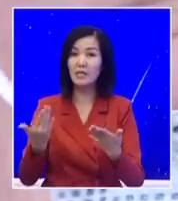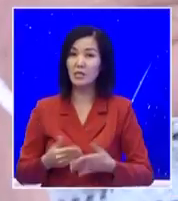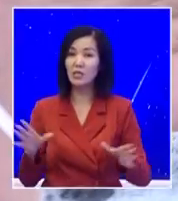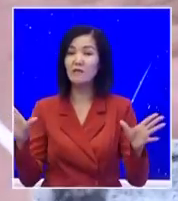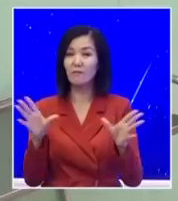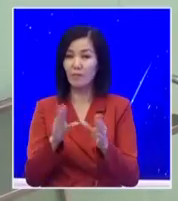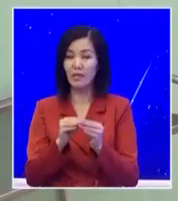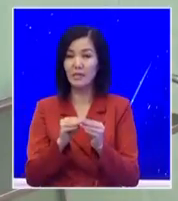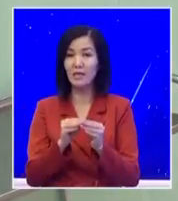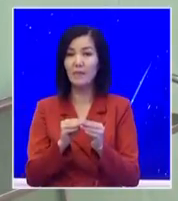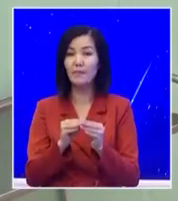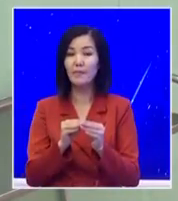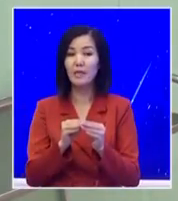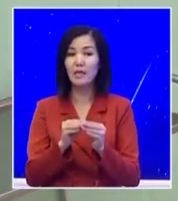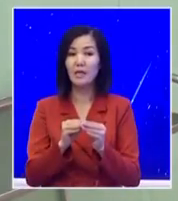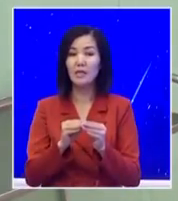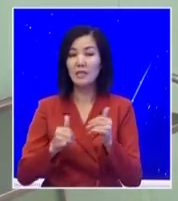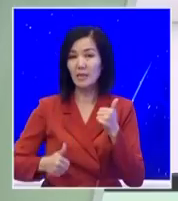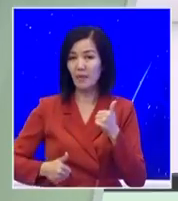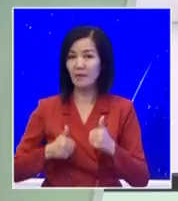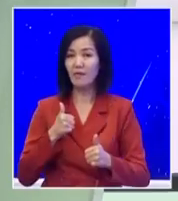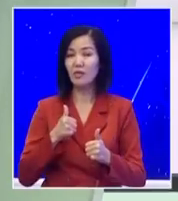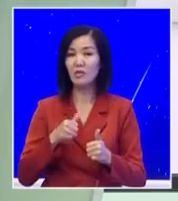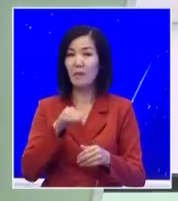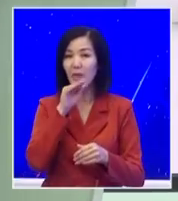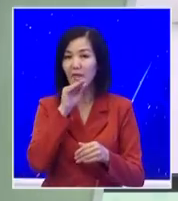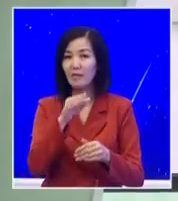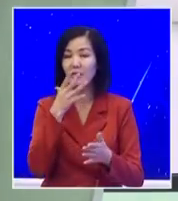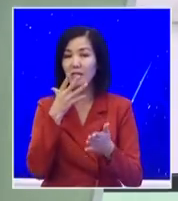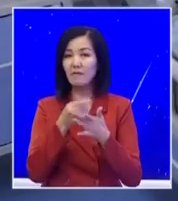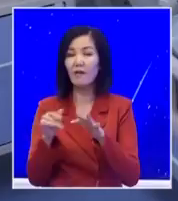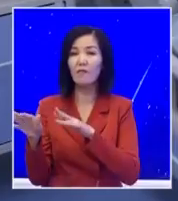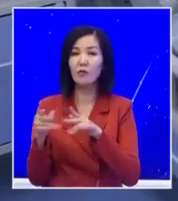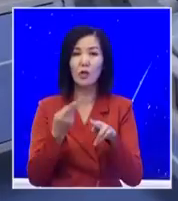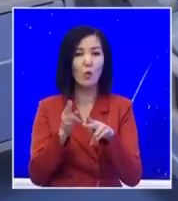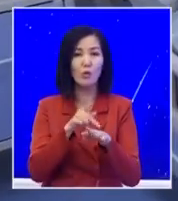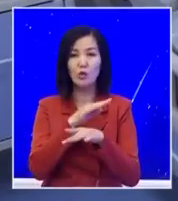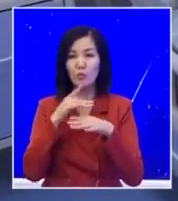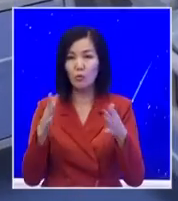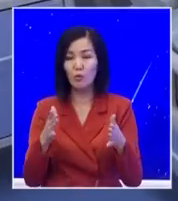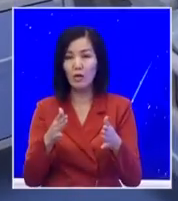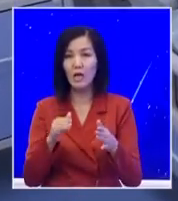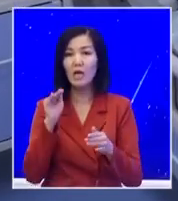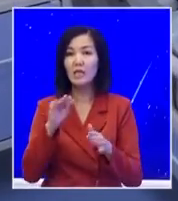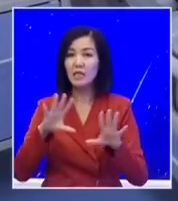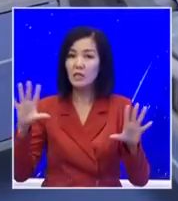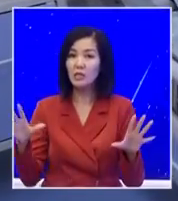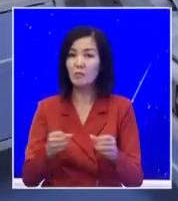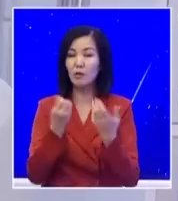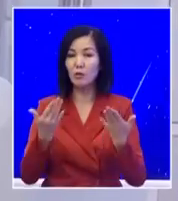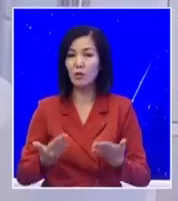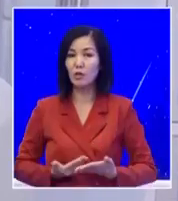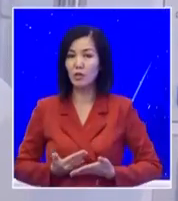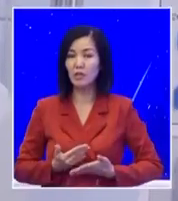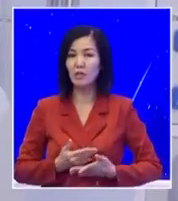мыслю. И таких самоотверженных профессионалов своего дела много, за плечами которых – тысячи спасенных жизней,